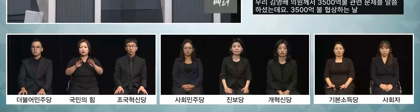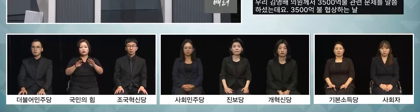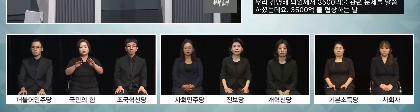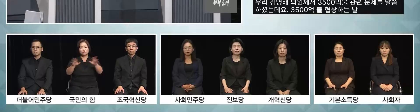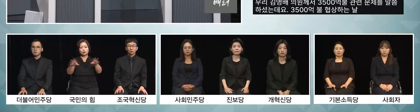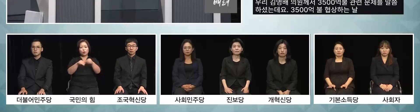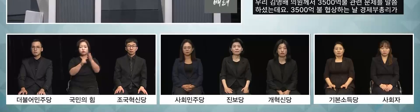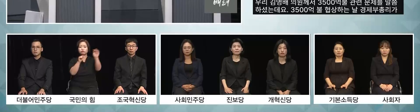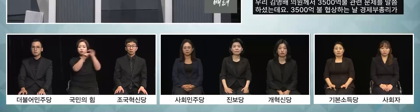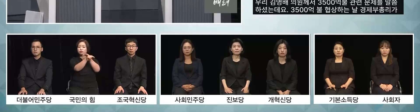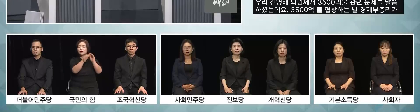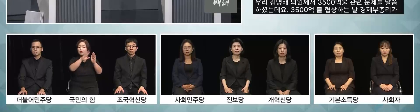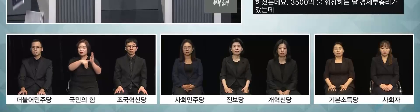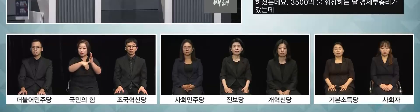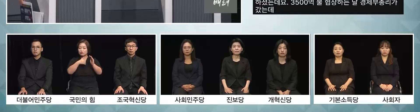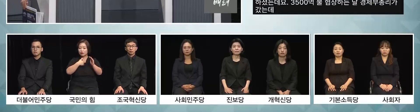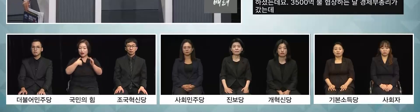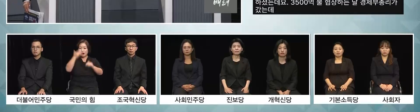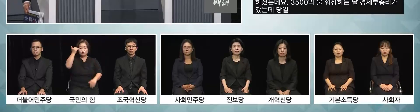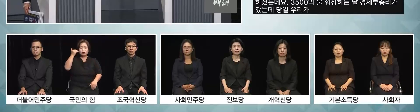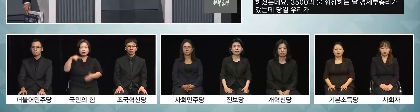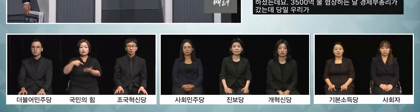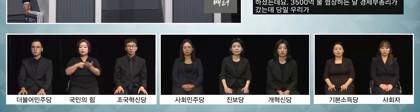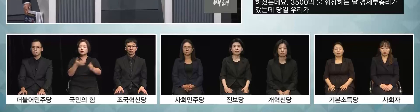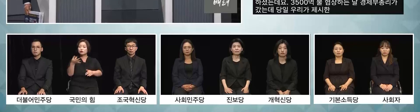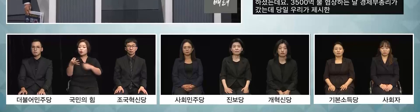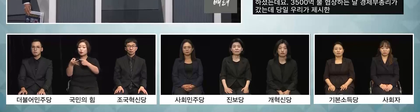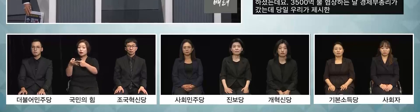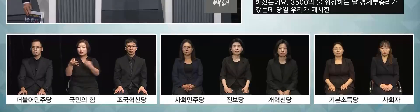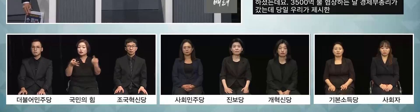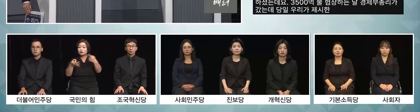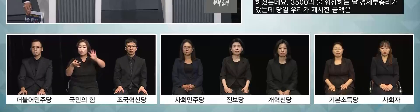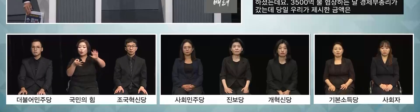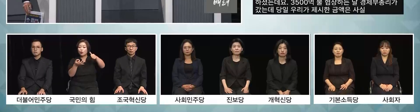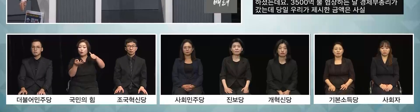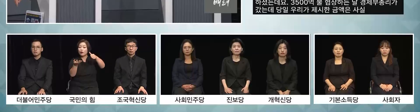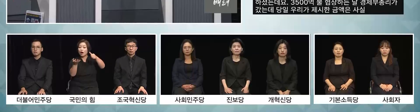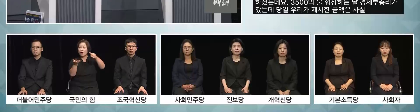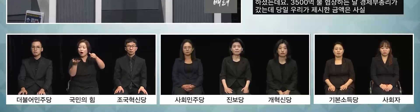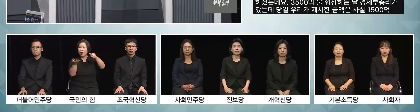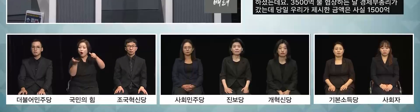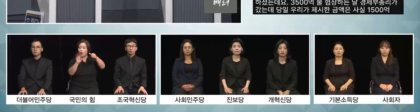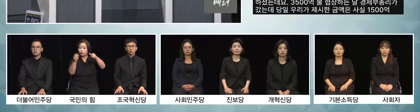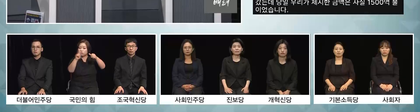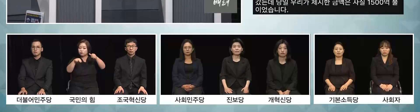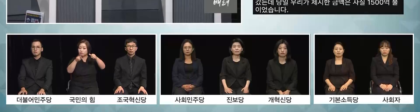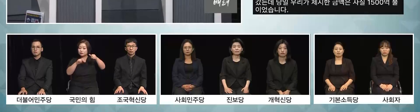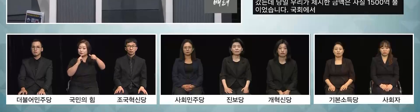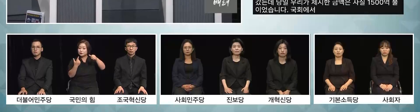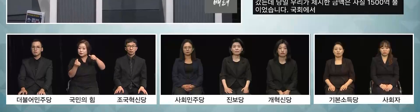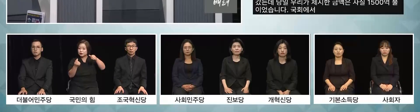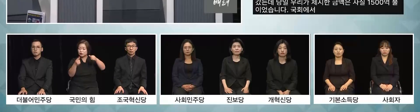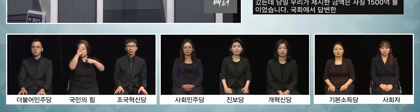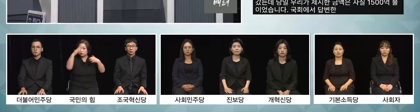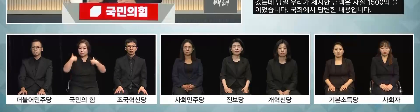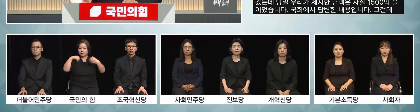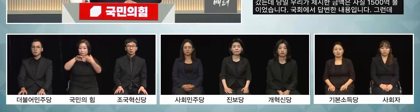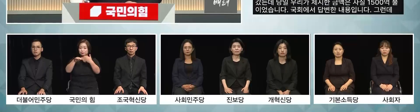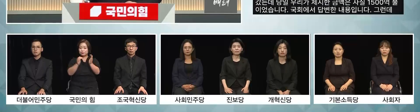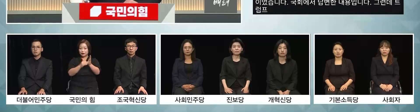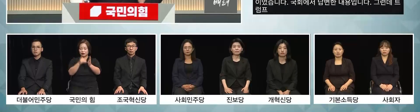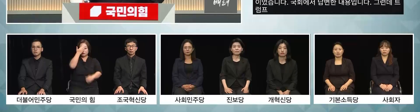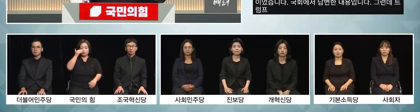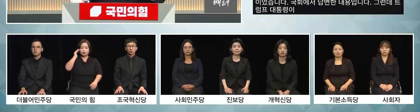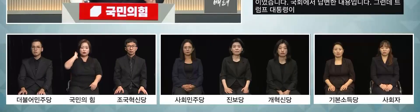당일 우리가 제시한 금액은 사실은 1,500억 불이었습니다. 국회에서 답변한 내용입니다. 근데 트럼프